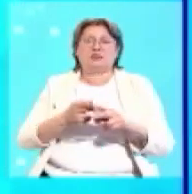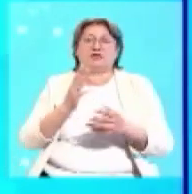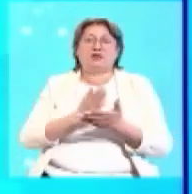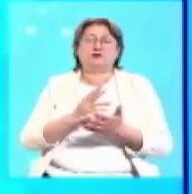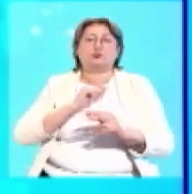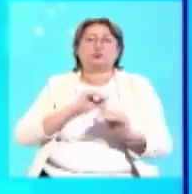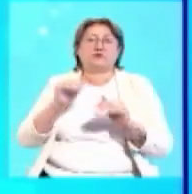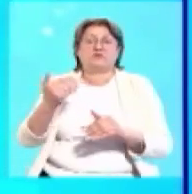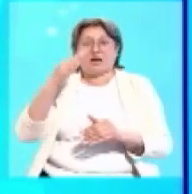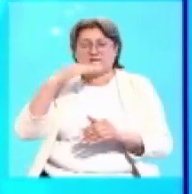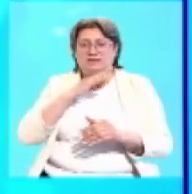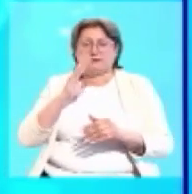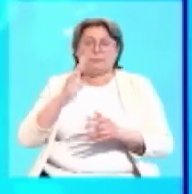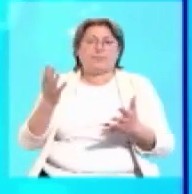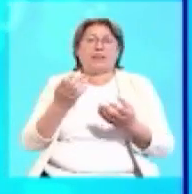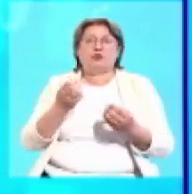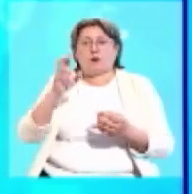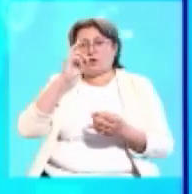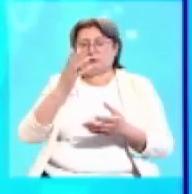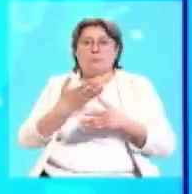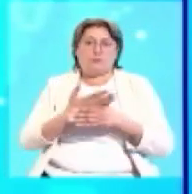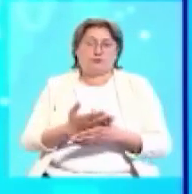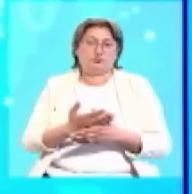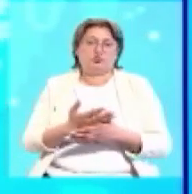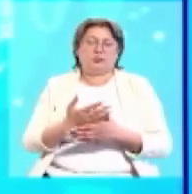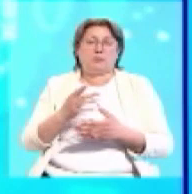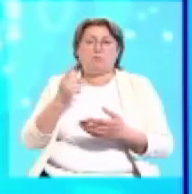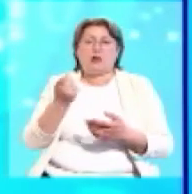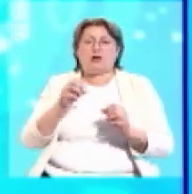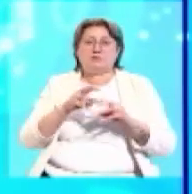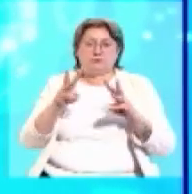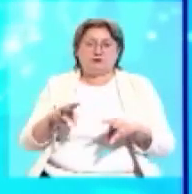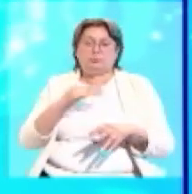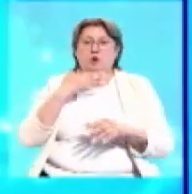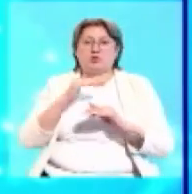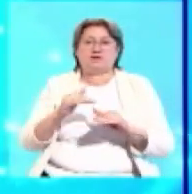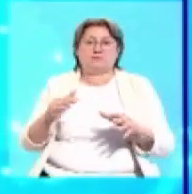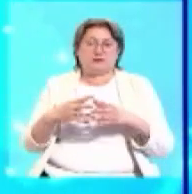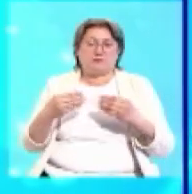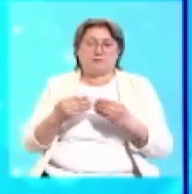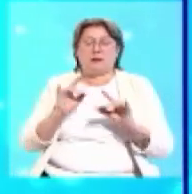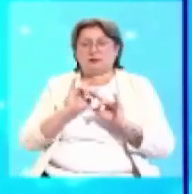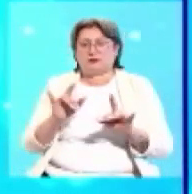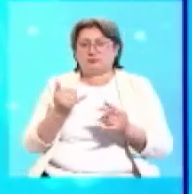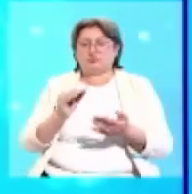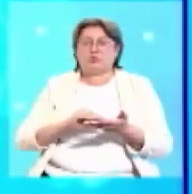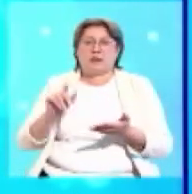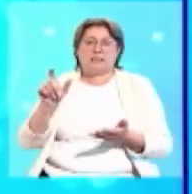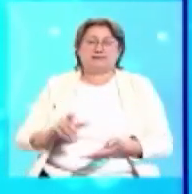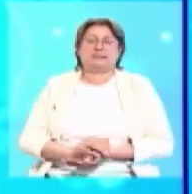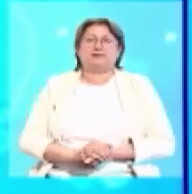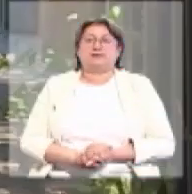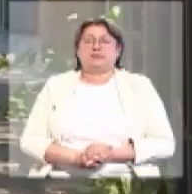трудоустройство родителей Какую еще государственную помощь оказываются малообеспеченным многодетным семьям расскажет Айдана